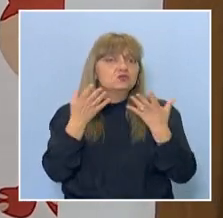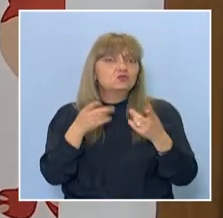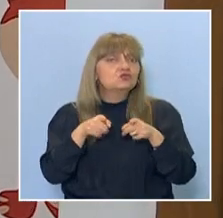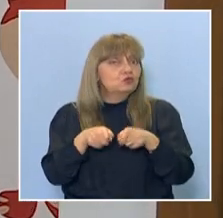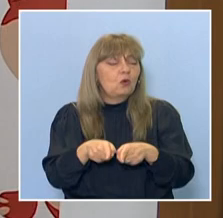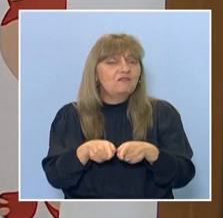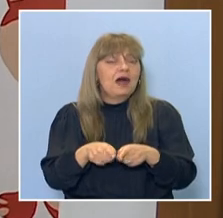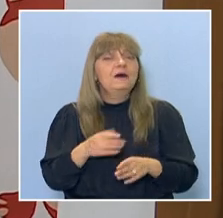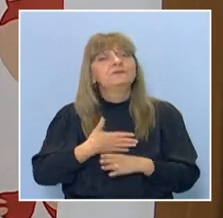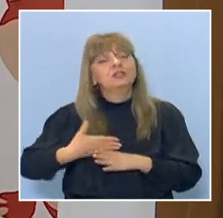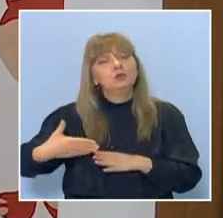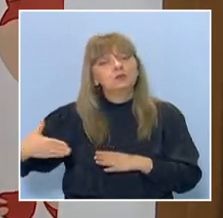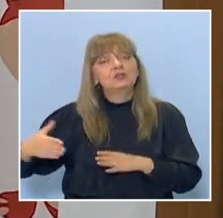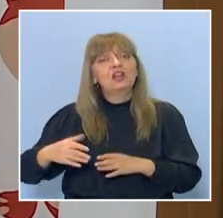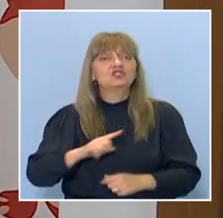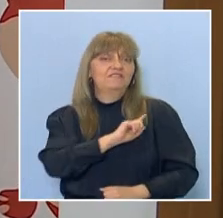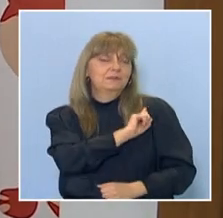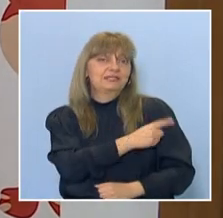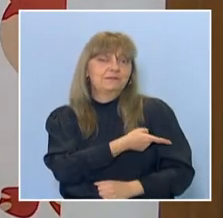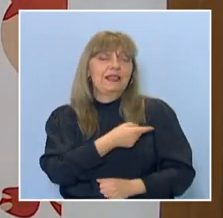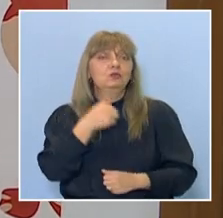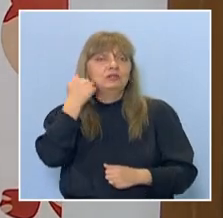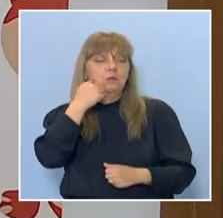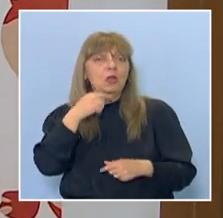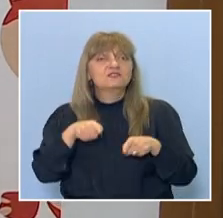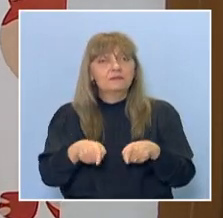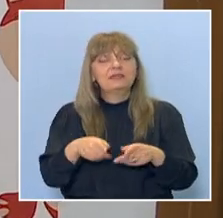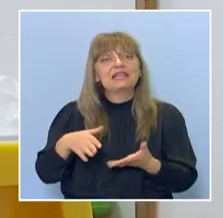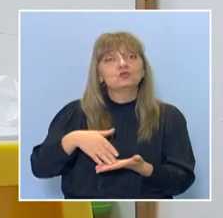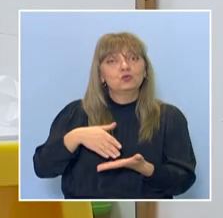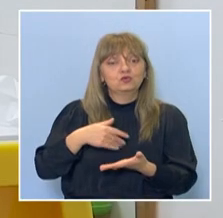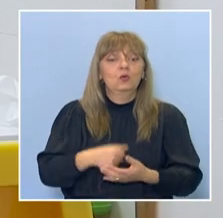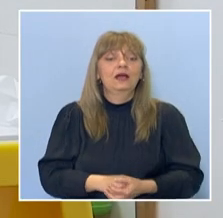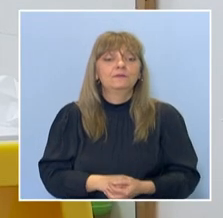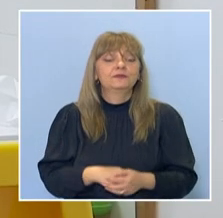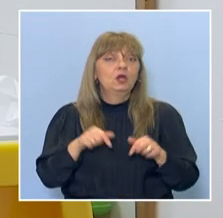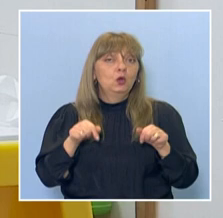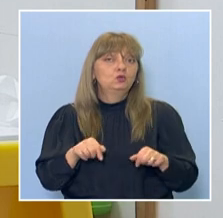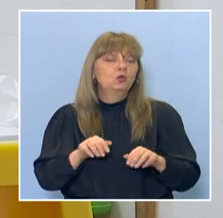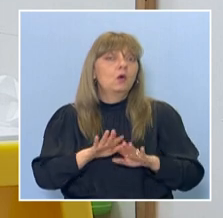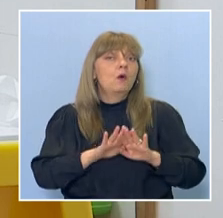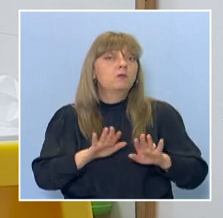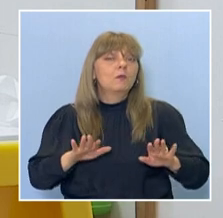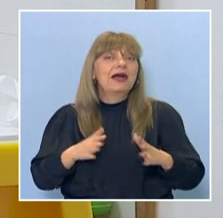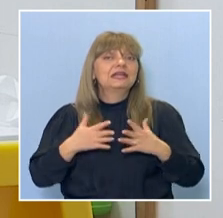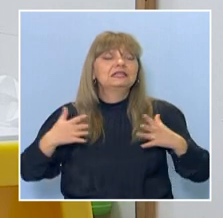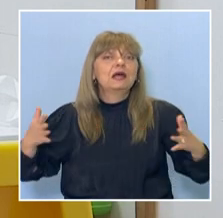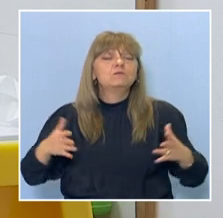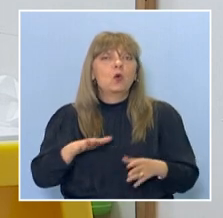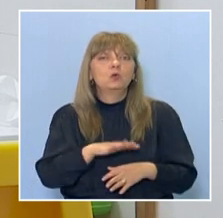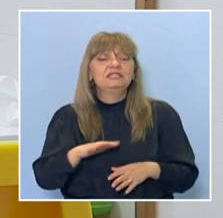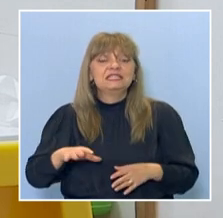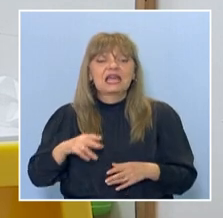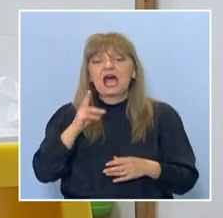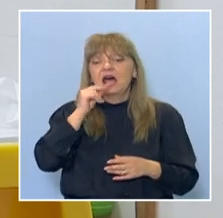И продължавам с смели крачки да се възползвам от тази услуга. тук помагат и на много деца с логопедични